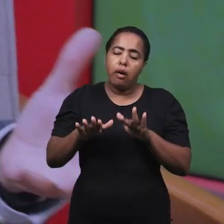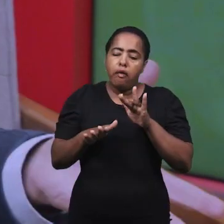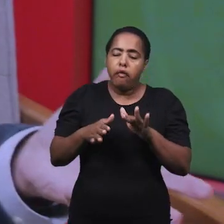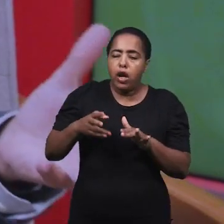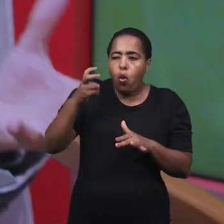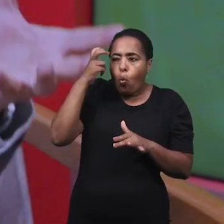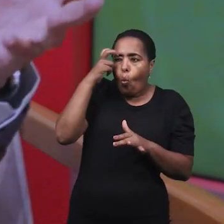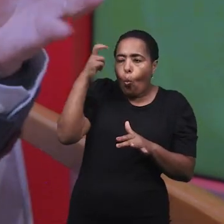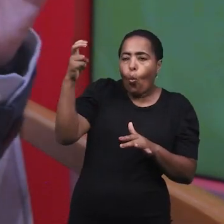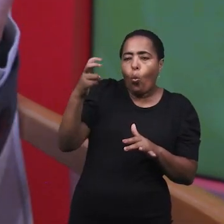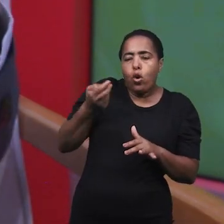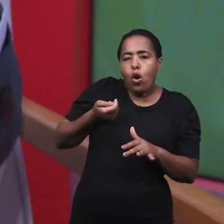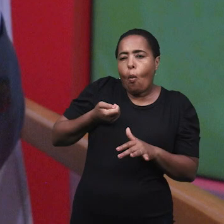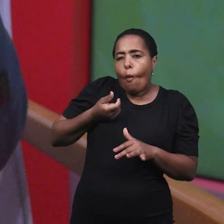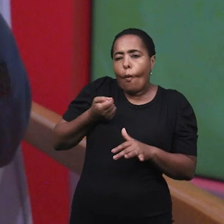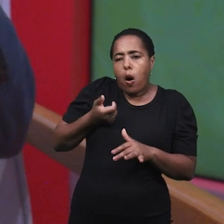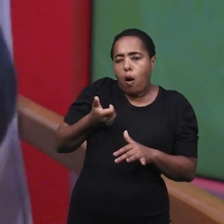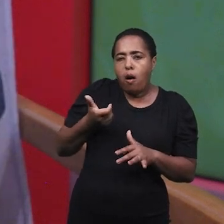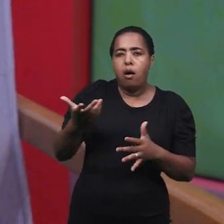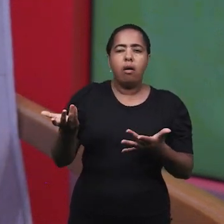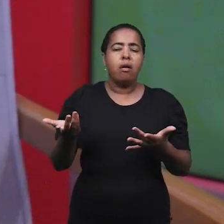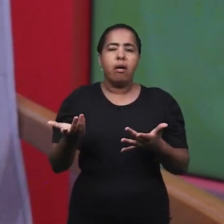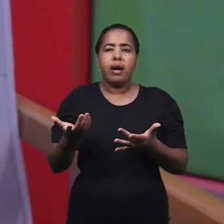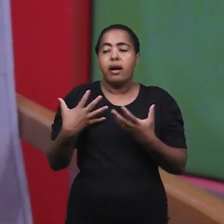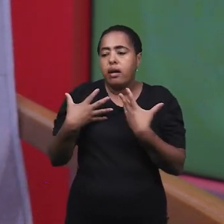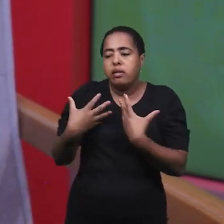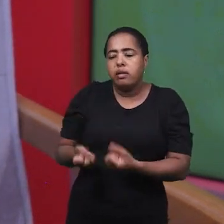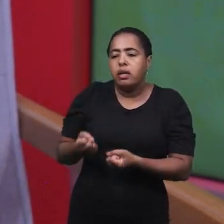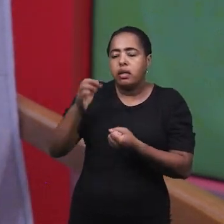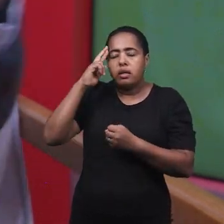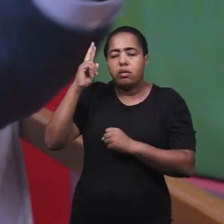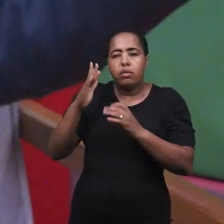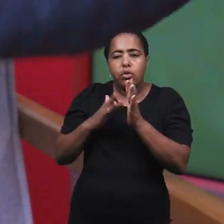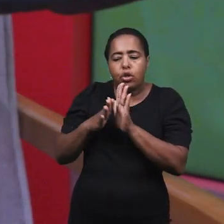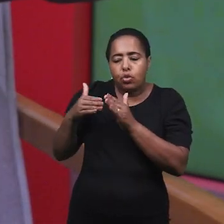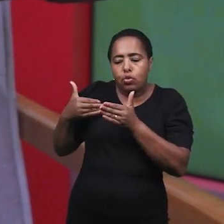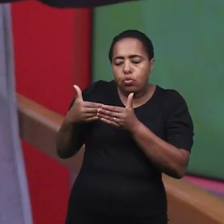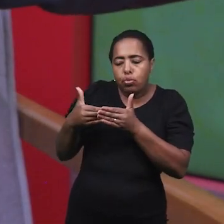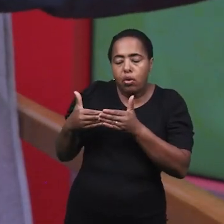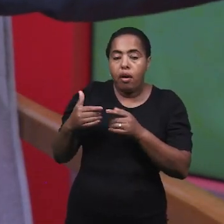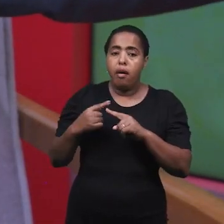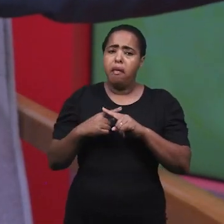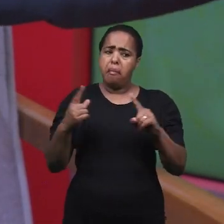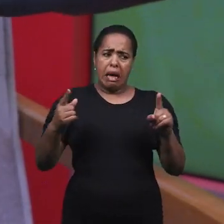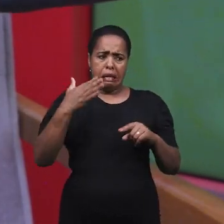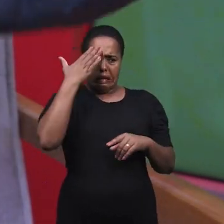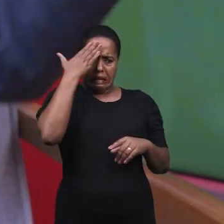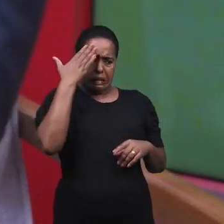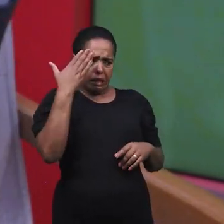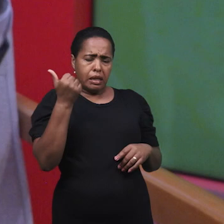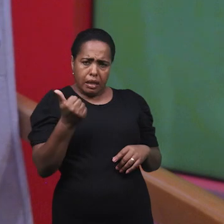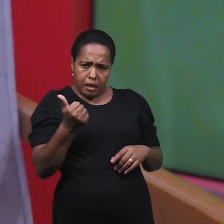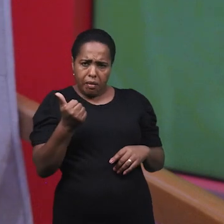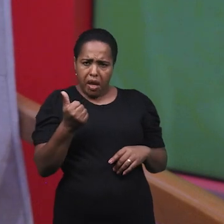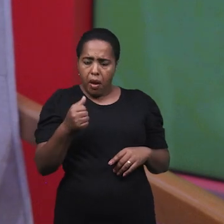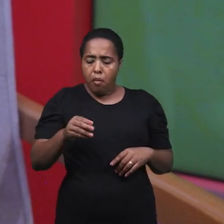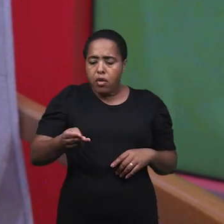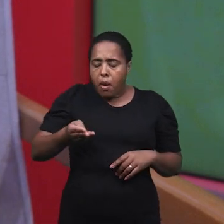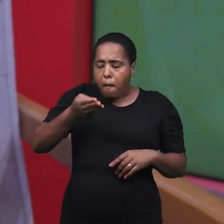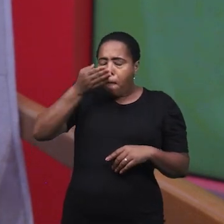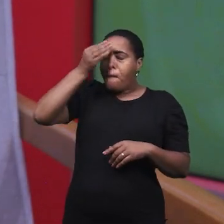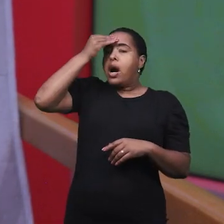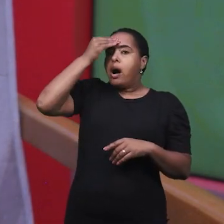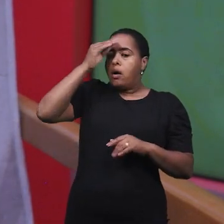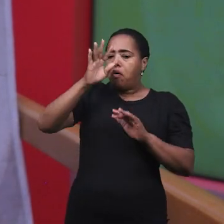elle a peut-être peu de culture, elle s'est convertie à peu de temps, mais si elle connaît cela, pas même